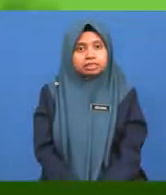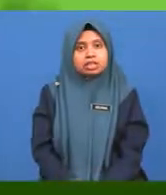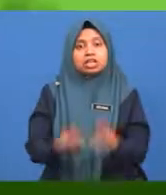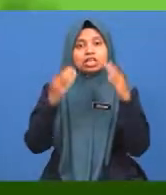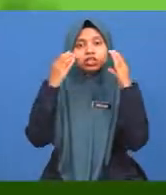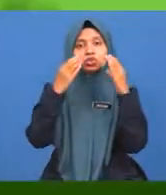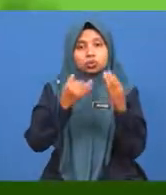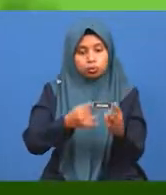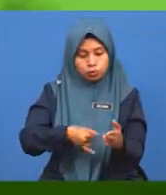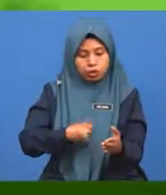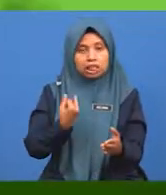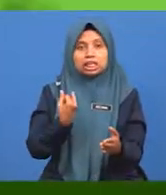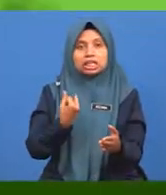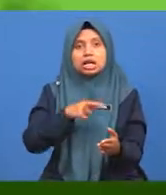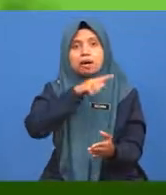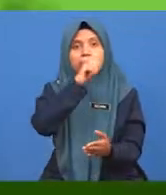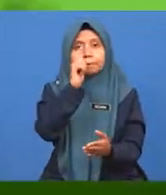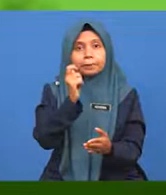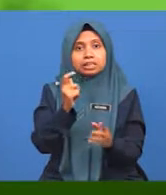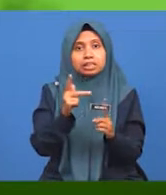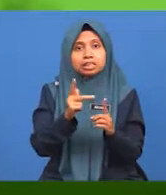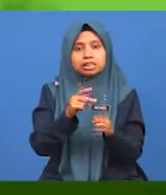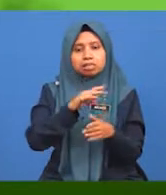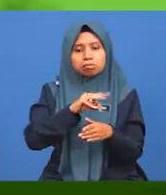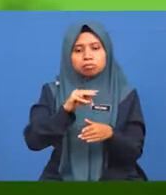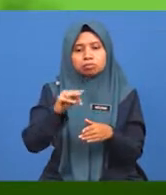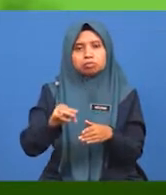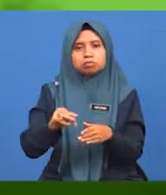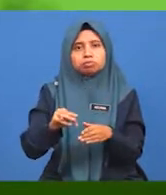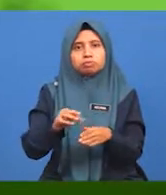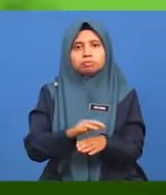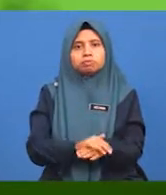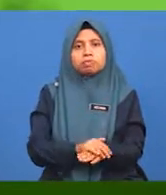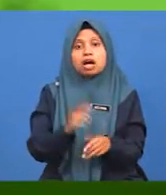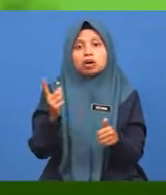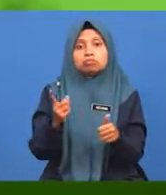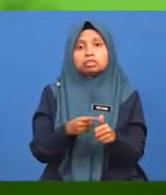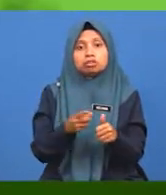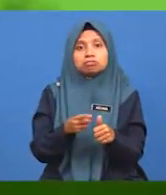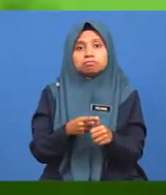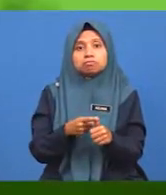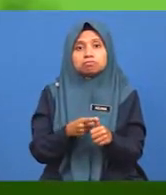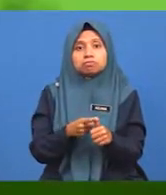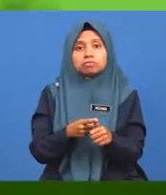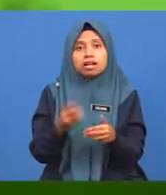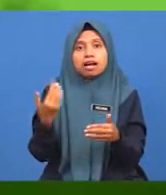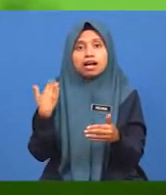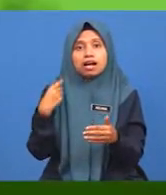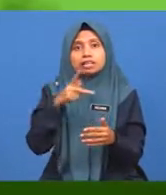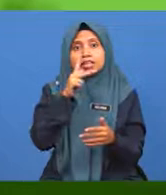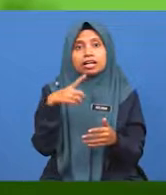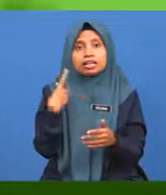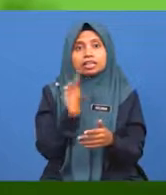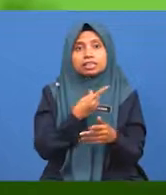Cikgu ingin bertanyakan soalan kepada murid-murid. Pertama, adakah